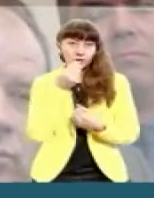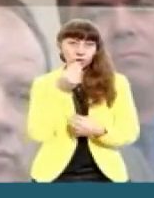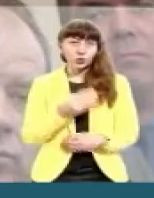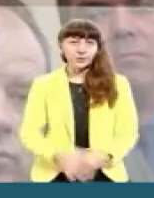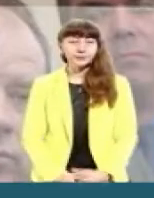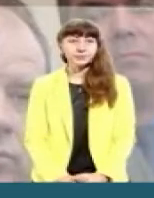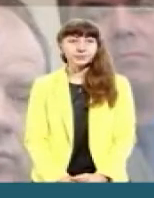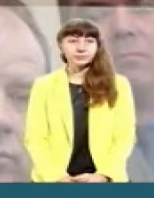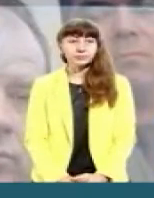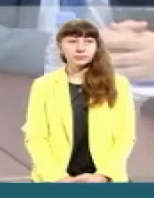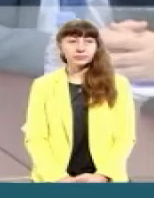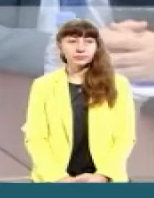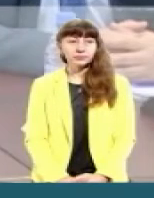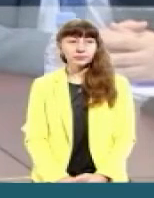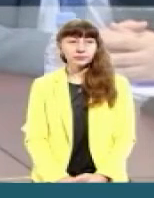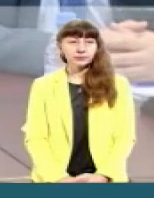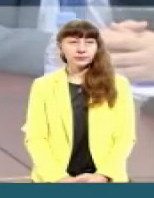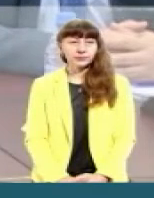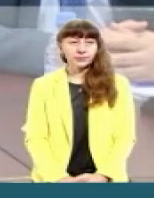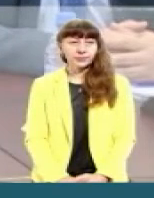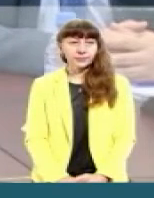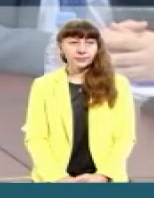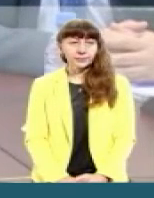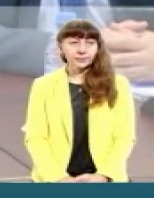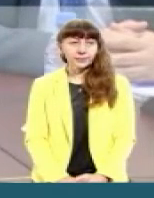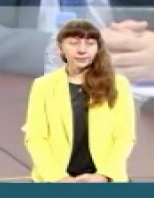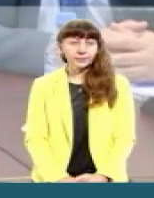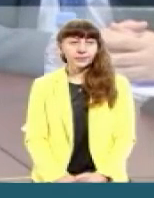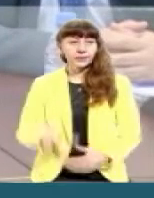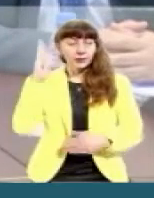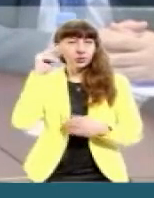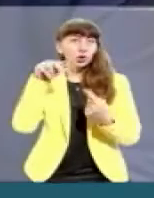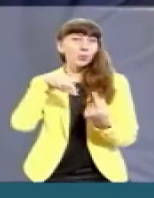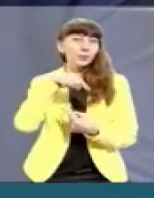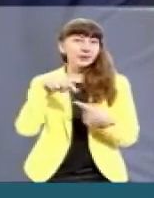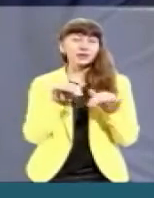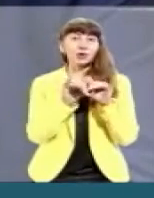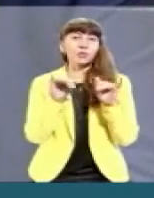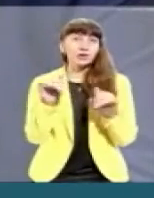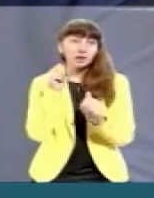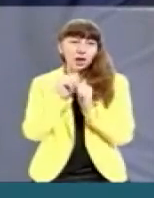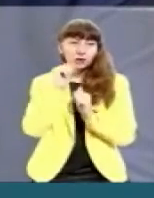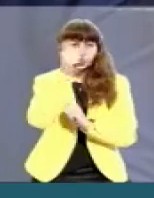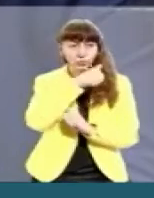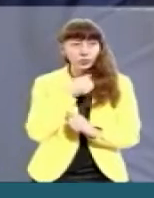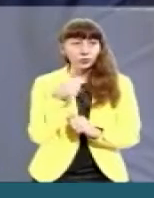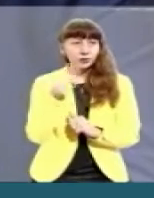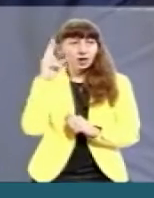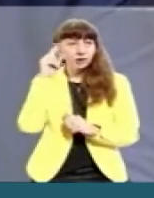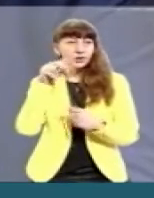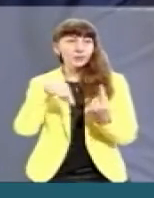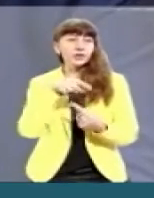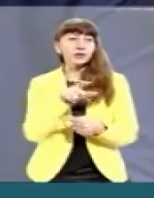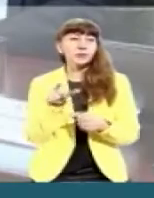қарастырсаңыздар. Өңірде бизнес субъектілерінің қатары жыл санап көбейіп келеді. Кәсіпкерлердің саны 100 мыңға